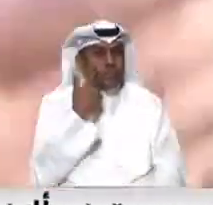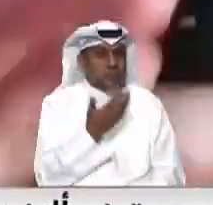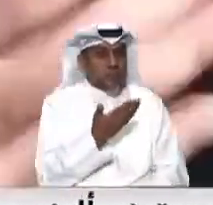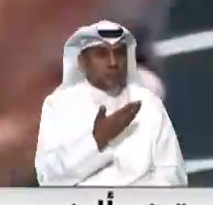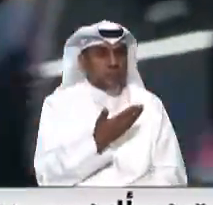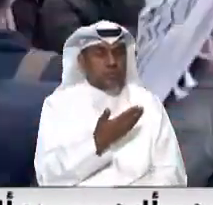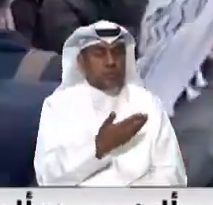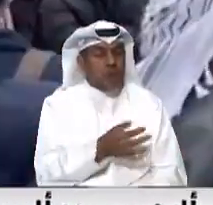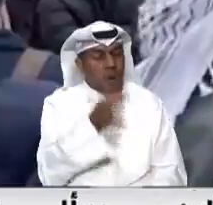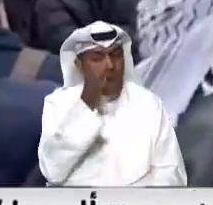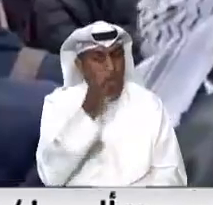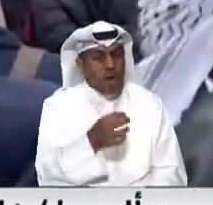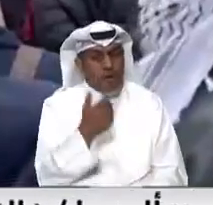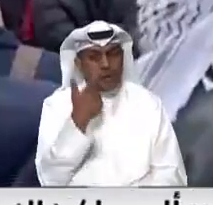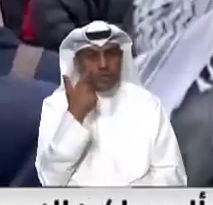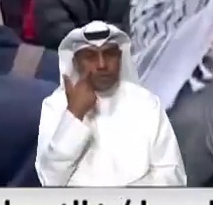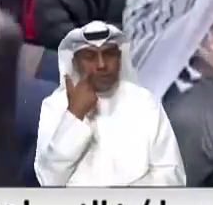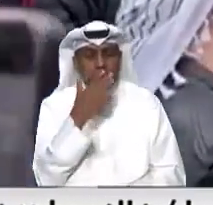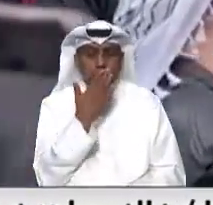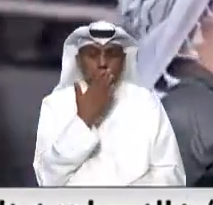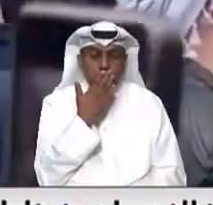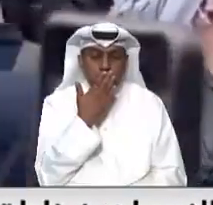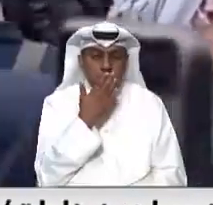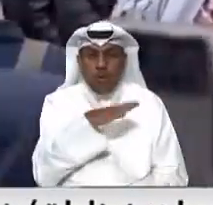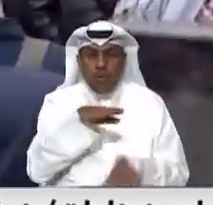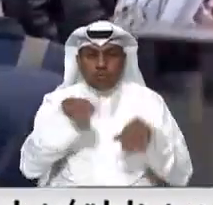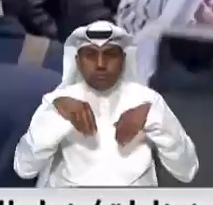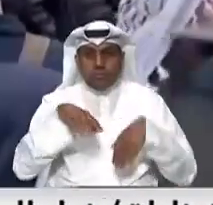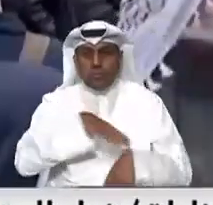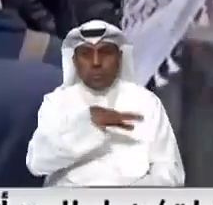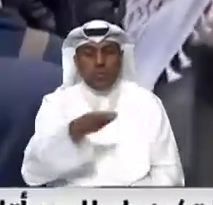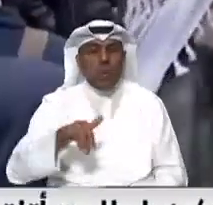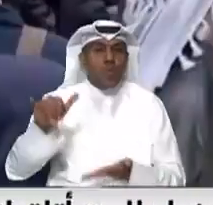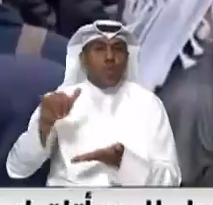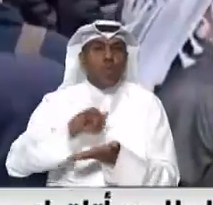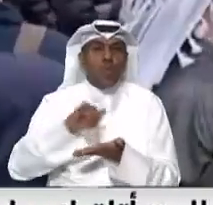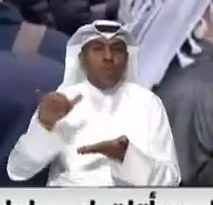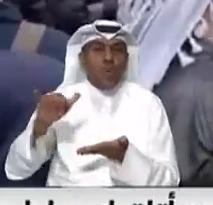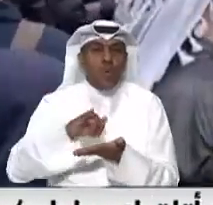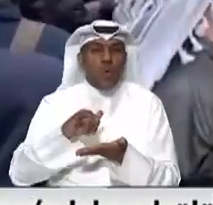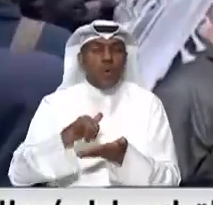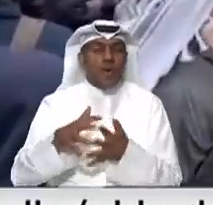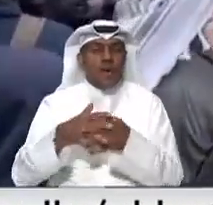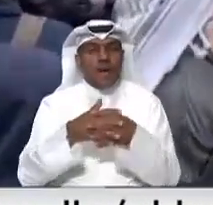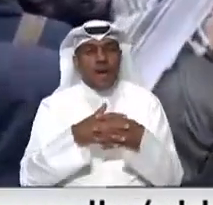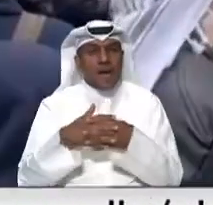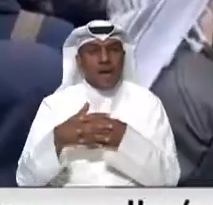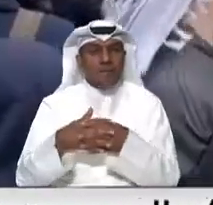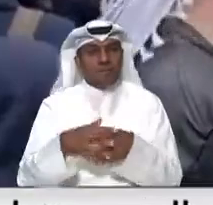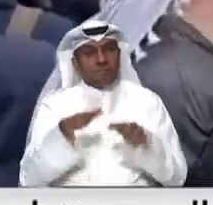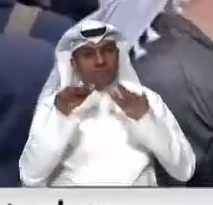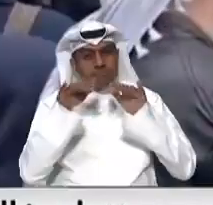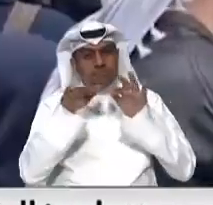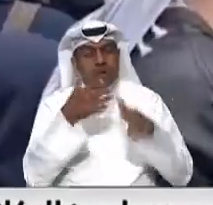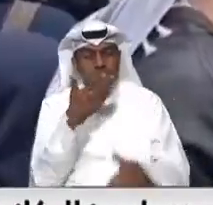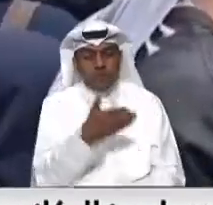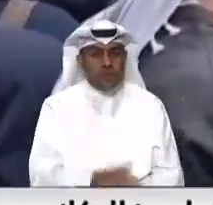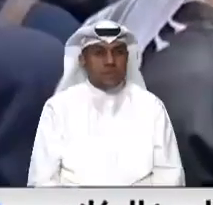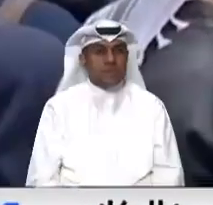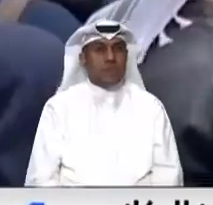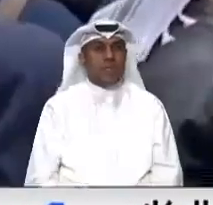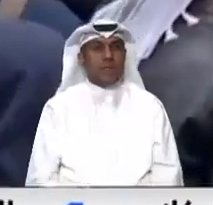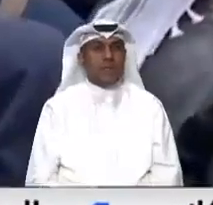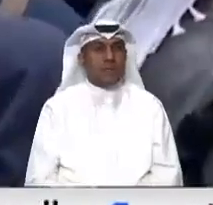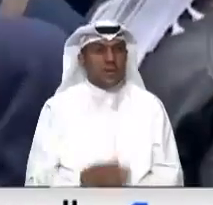بالصمت المطبق. كما شهدت مدينة نيويورك مسيرة احتجاجية ضد مجازر الاحتلال.